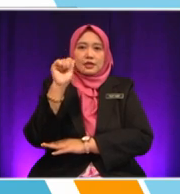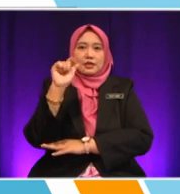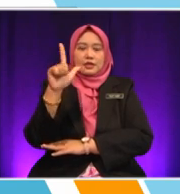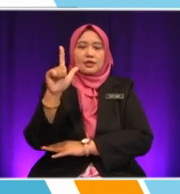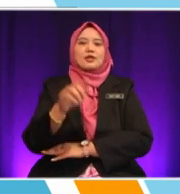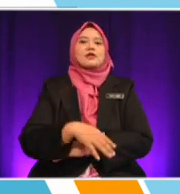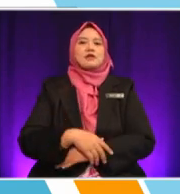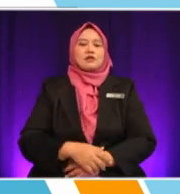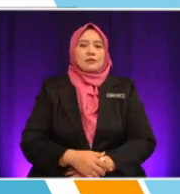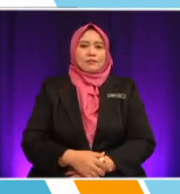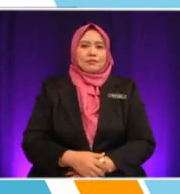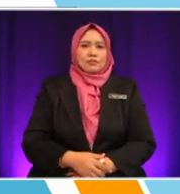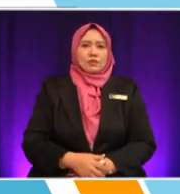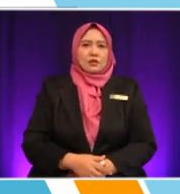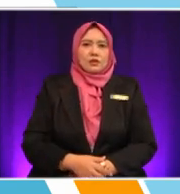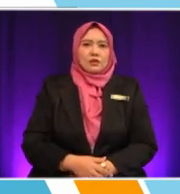guys